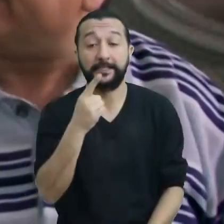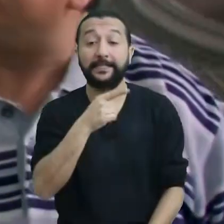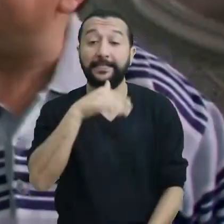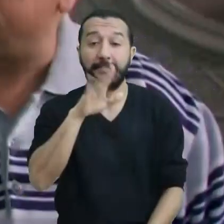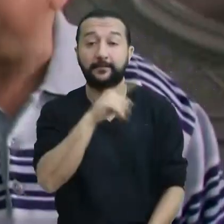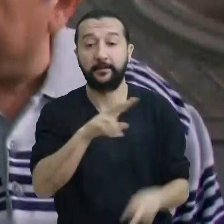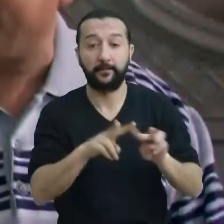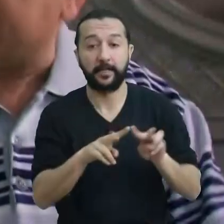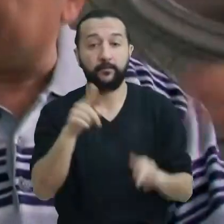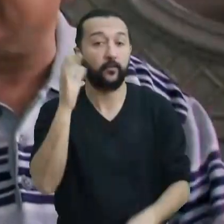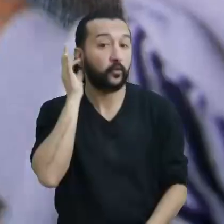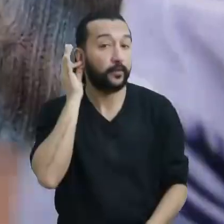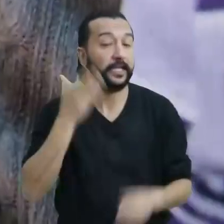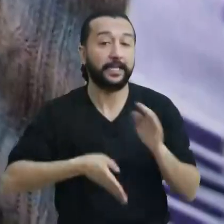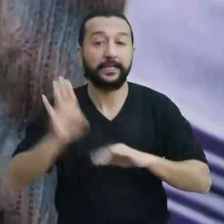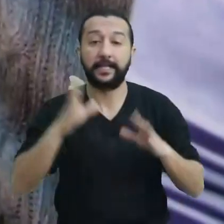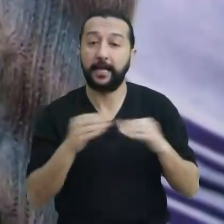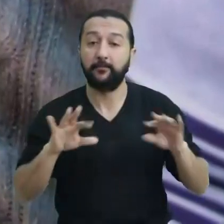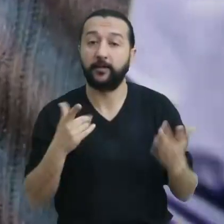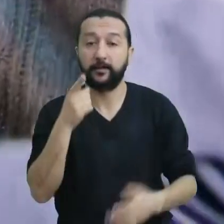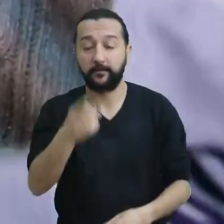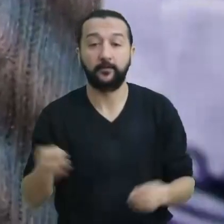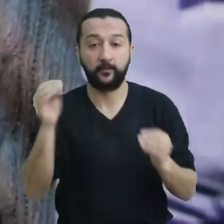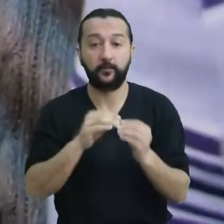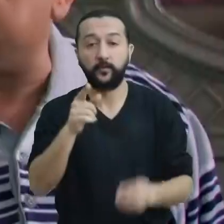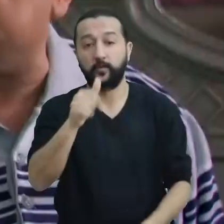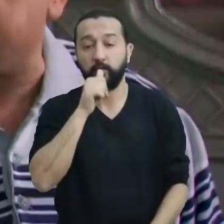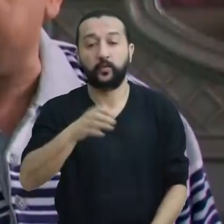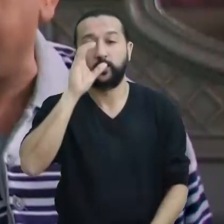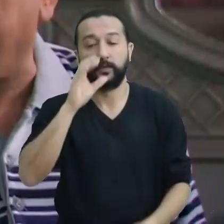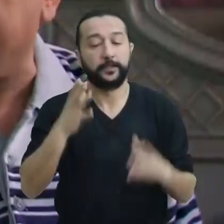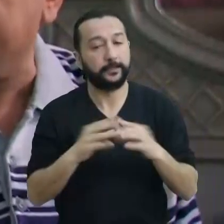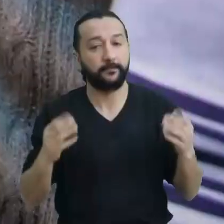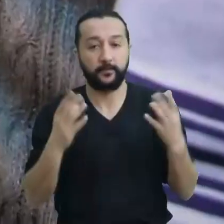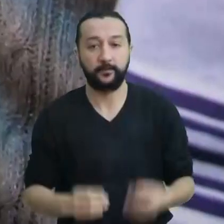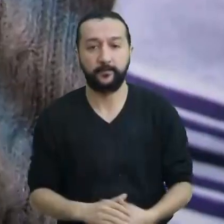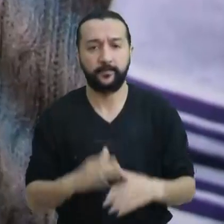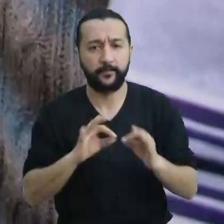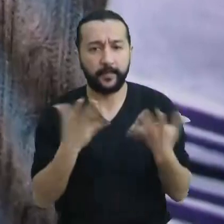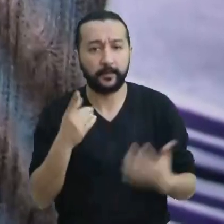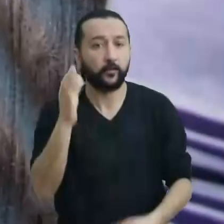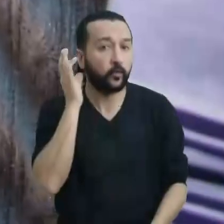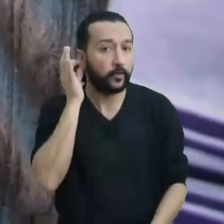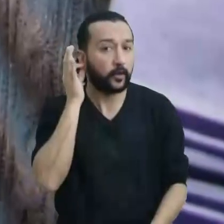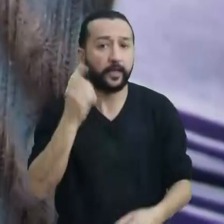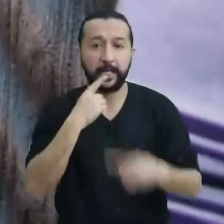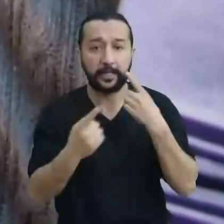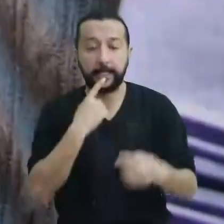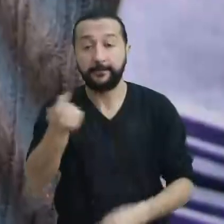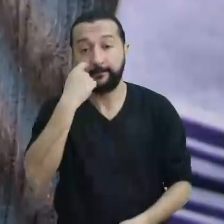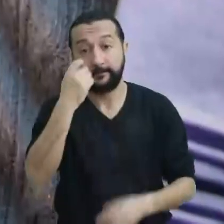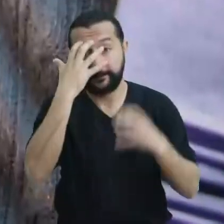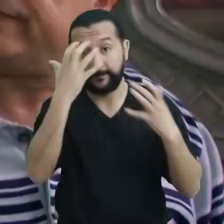efendim, Meryem'in küpeleri gitti herhalde, kayboldu. Üstüne bir bardak soğuk su içeceğiz yani. Yani küpe